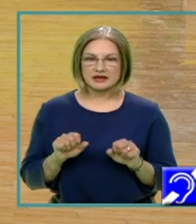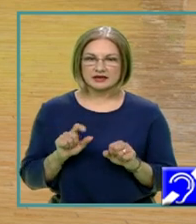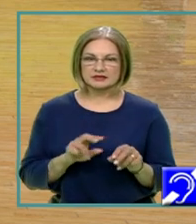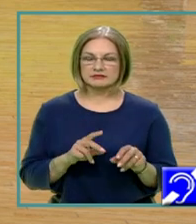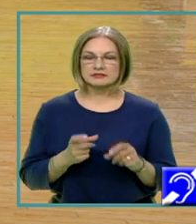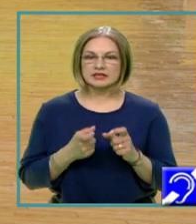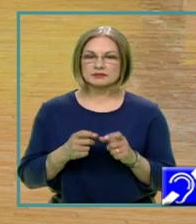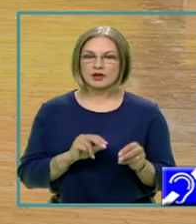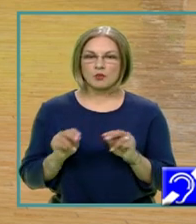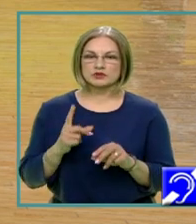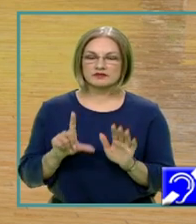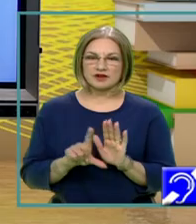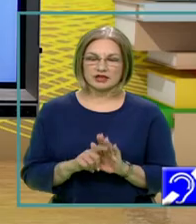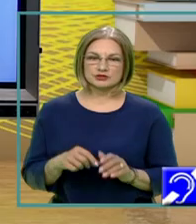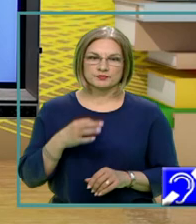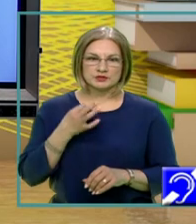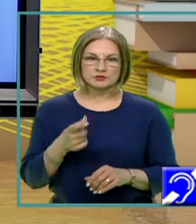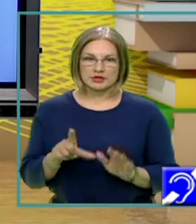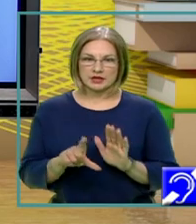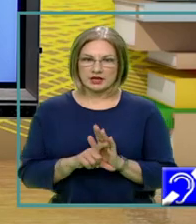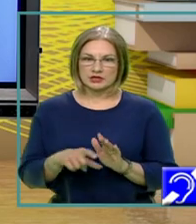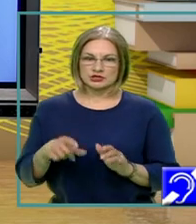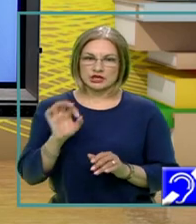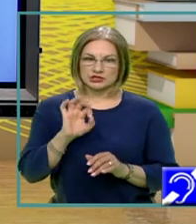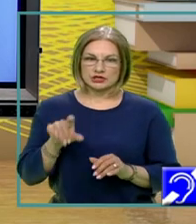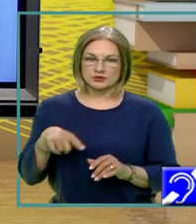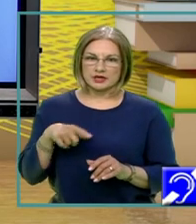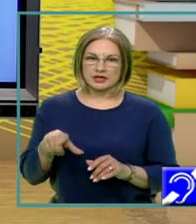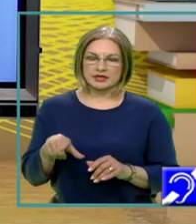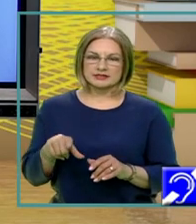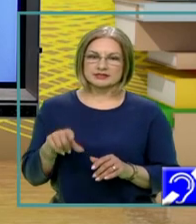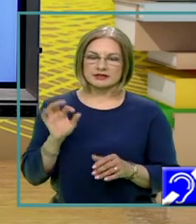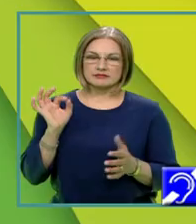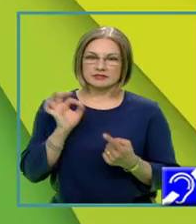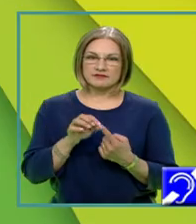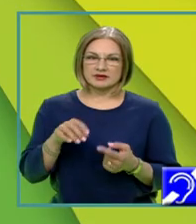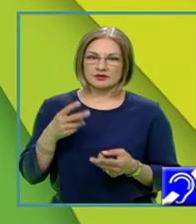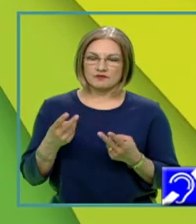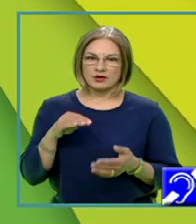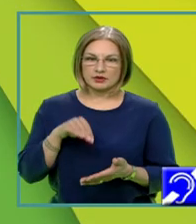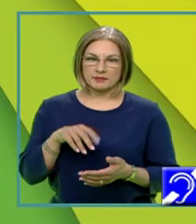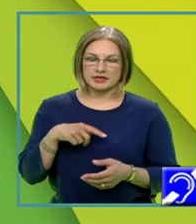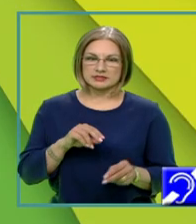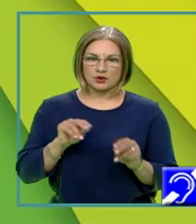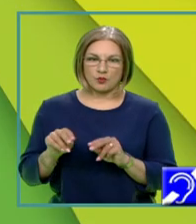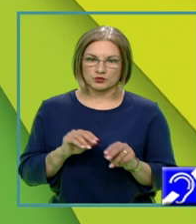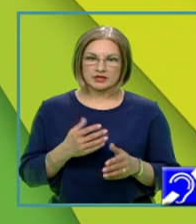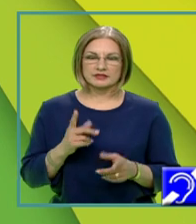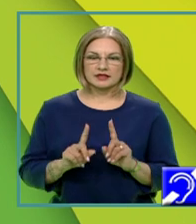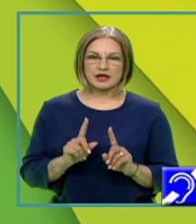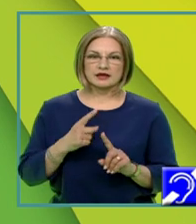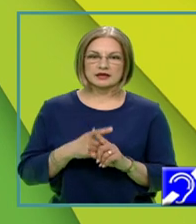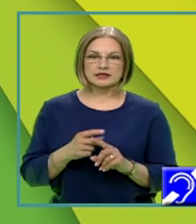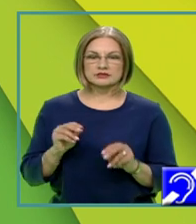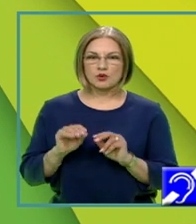comutativitatii unei legi spunem ca legea cerculeț definită pe mormânt cu valori m este comutativă dacă x compus